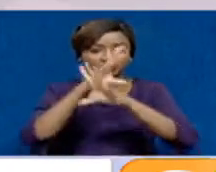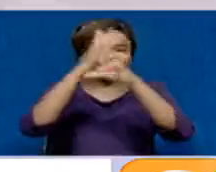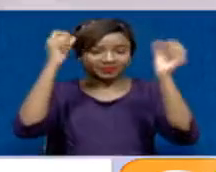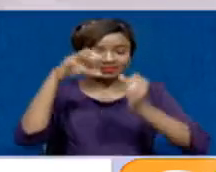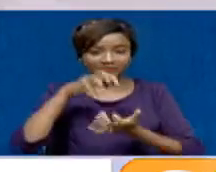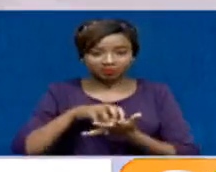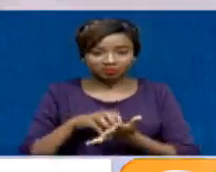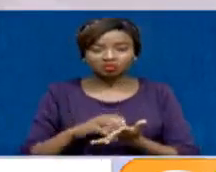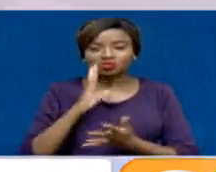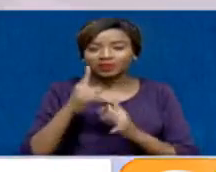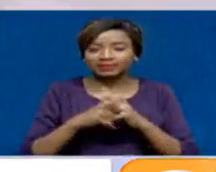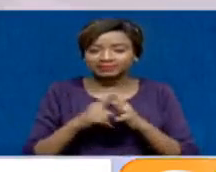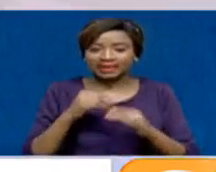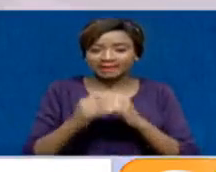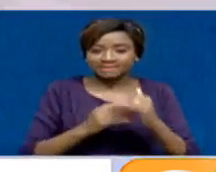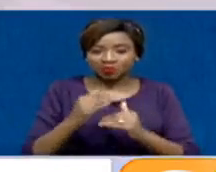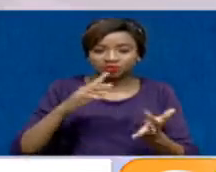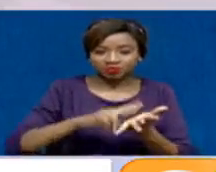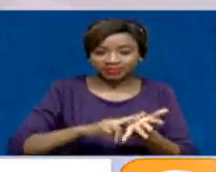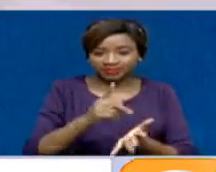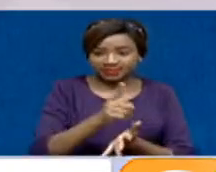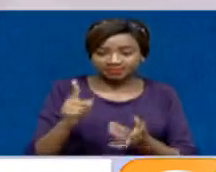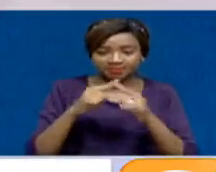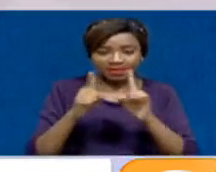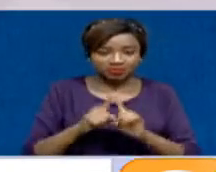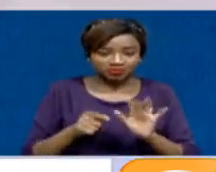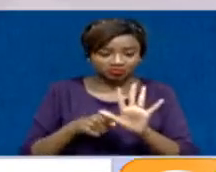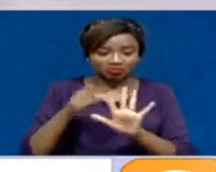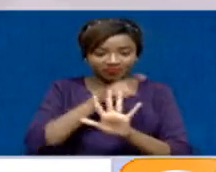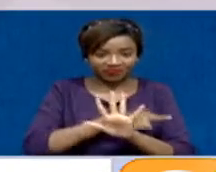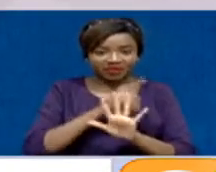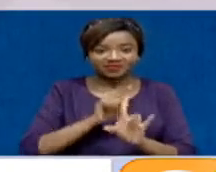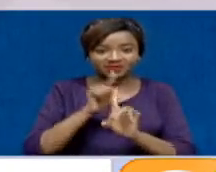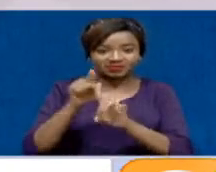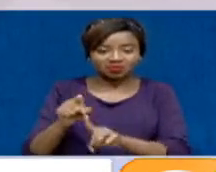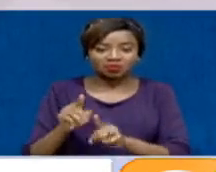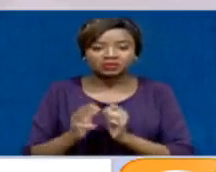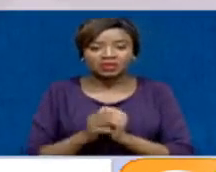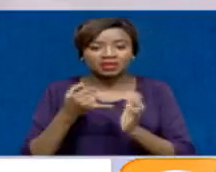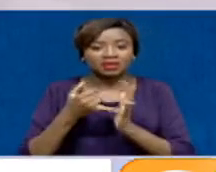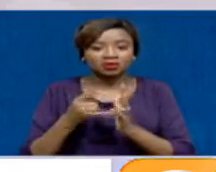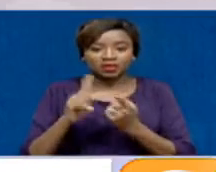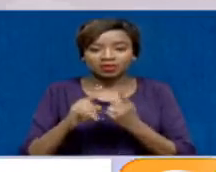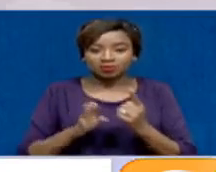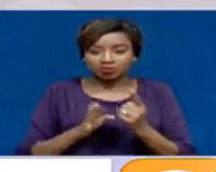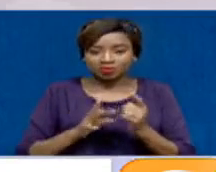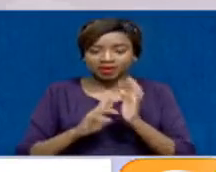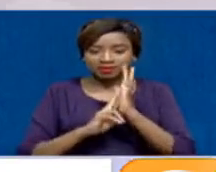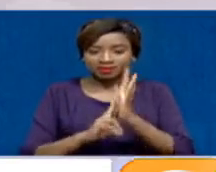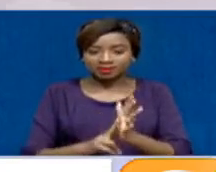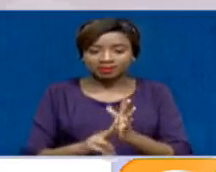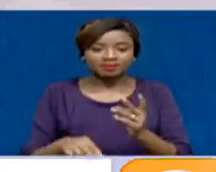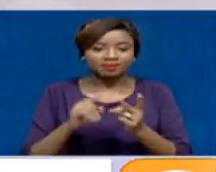ya kuwasaili viongozi hao. Hilo wanasiasa watano walifika mbele ya jopo hilo, watano hao wakiwemo mwakilishi wa kike Sabina Chege,